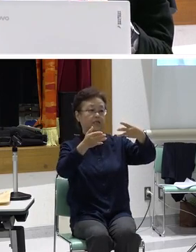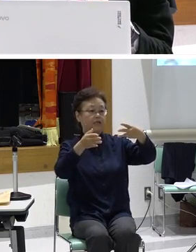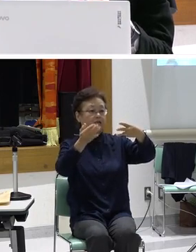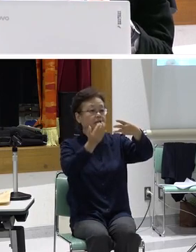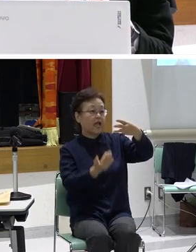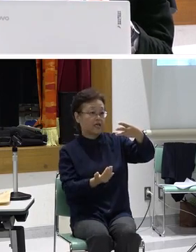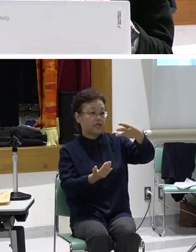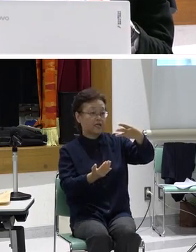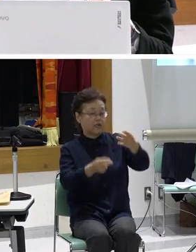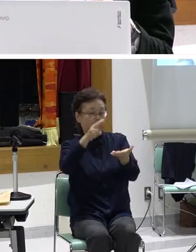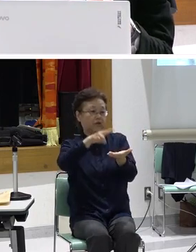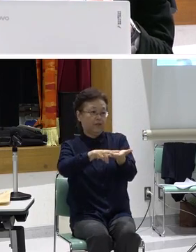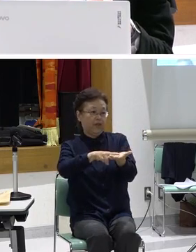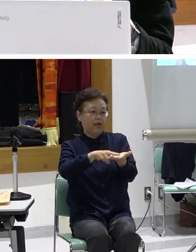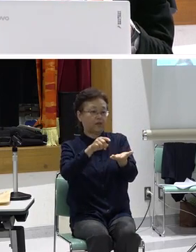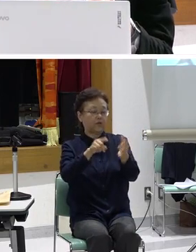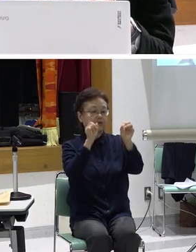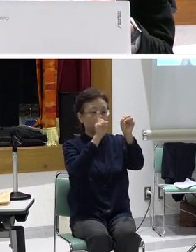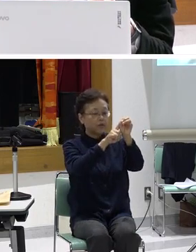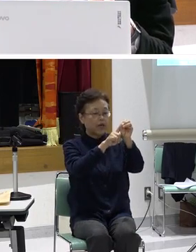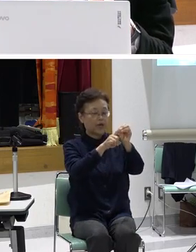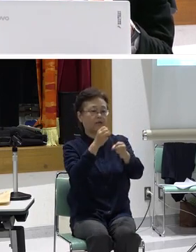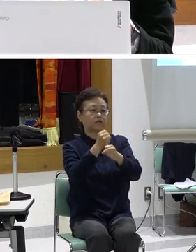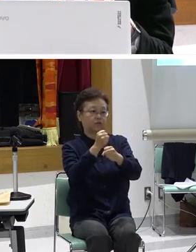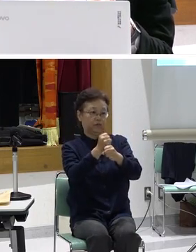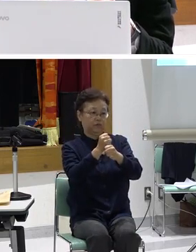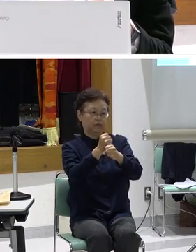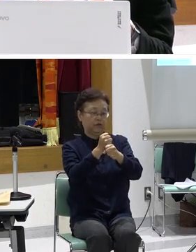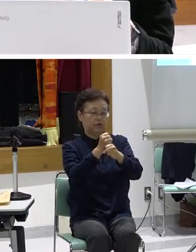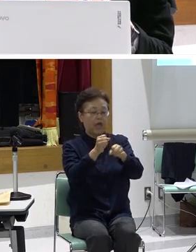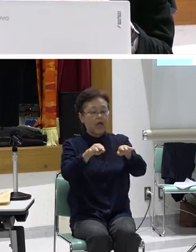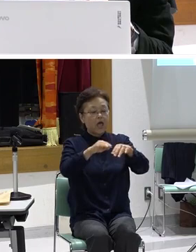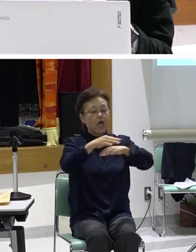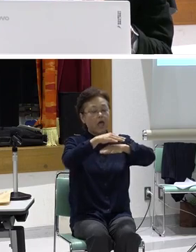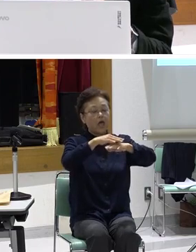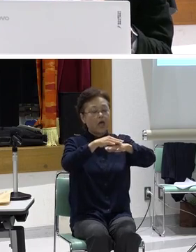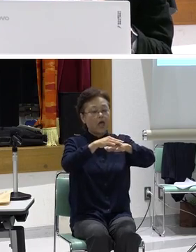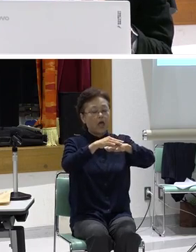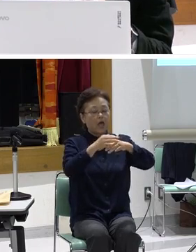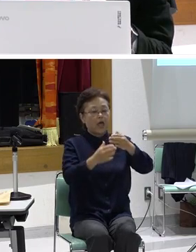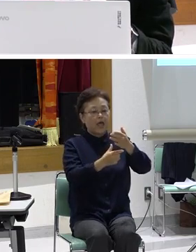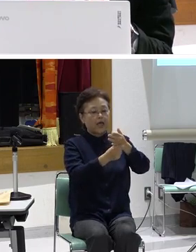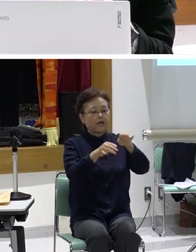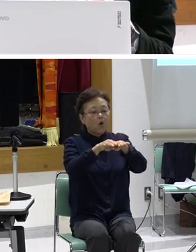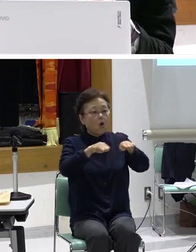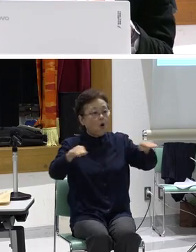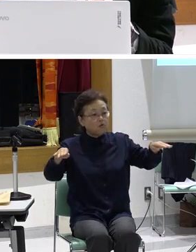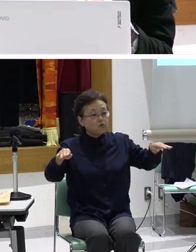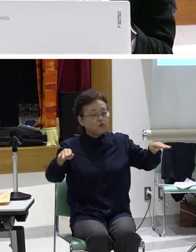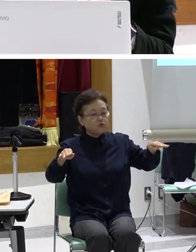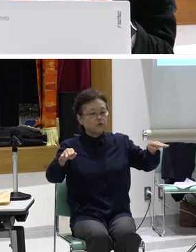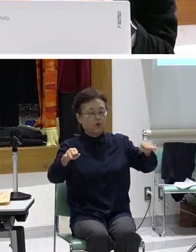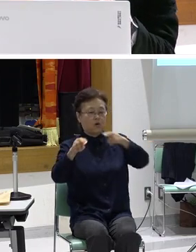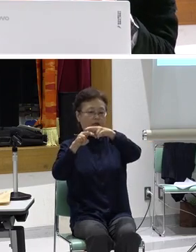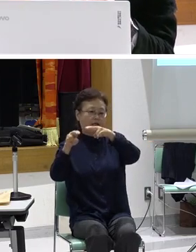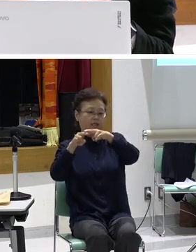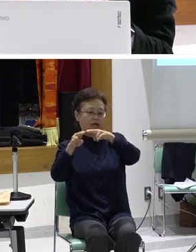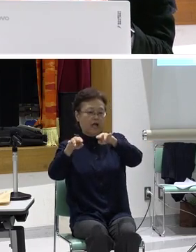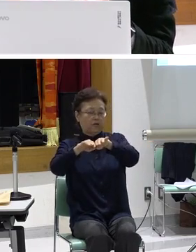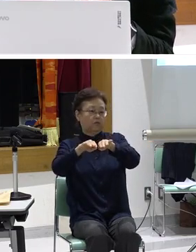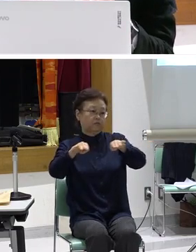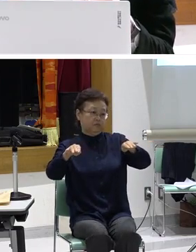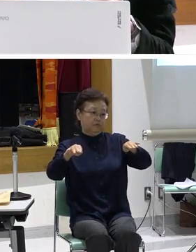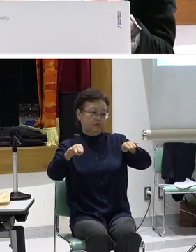それに向けて、ホームと車両の隙間を埋める、でホームをかさ上げを